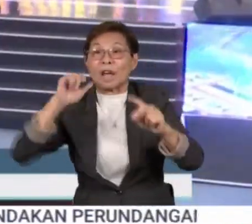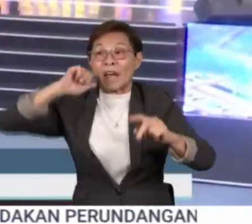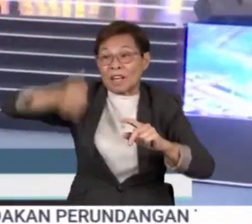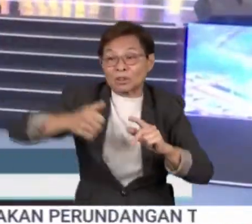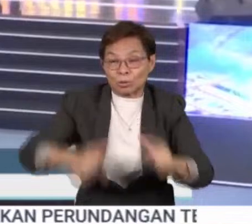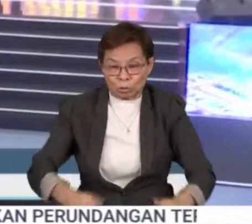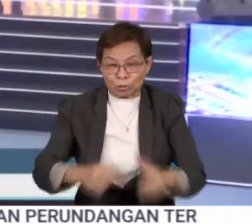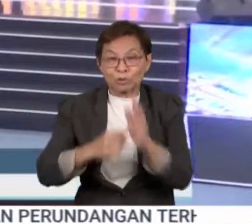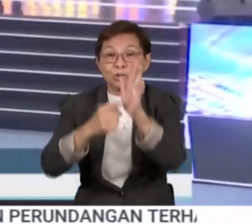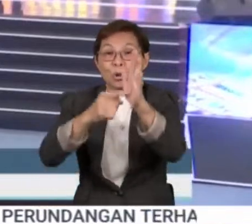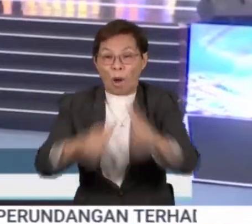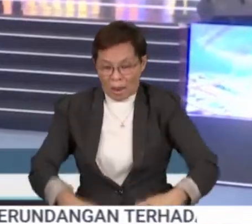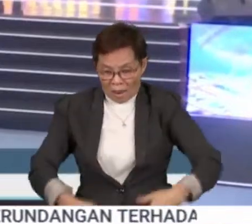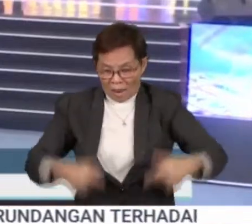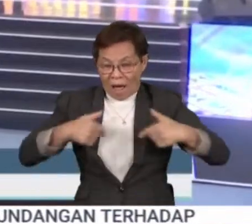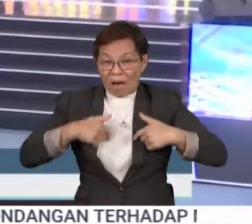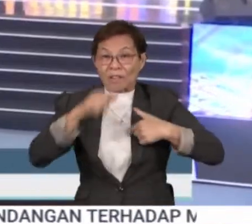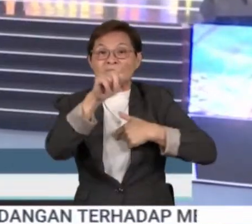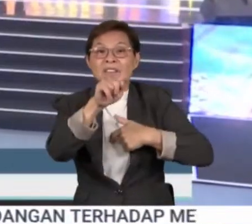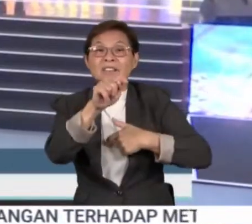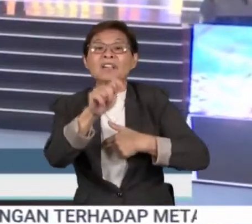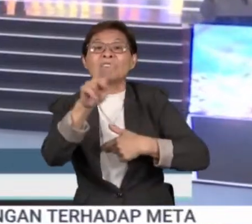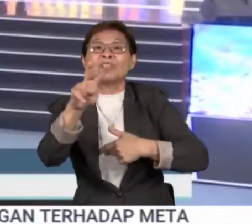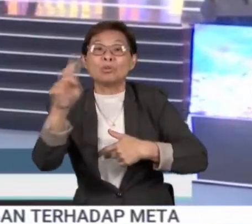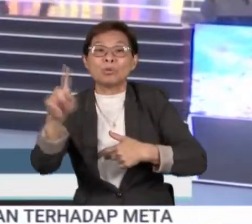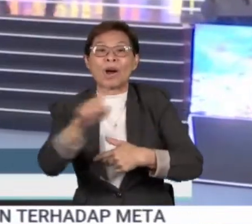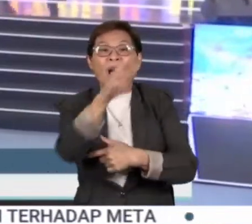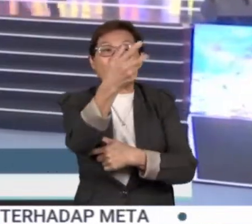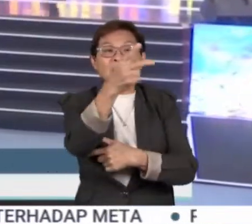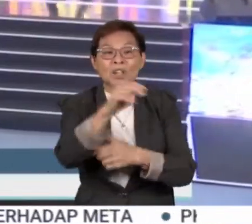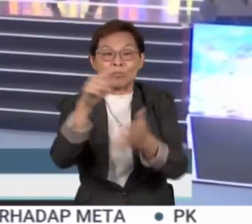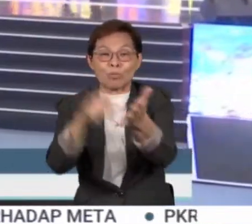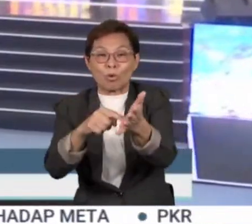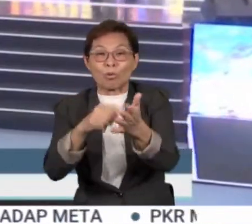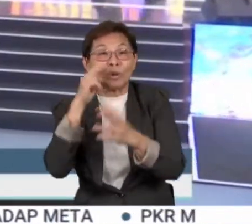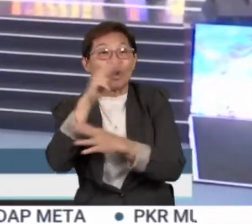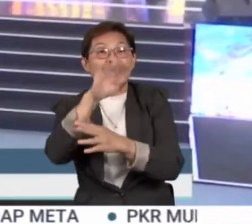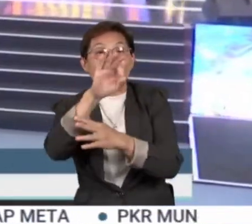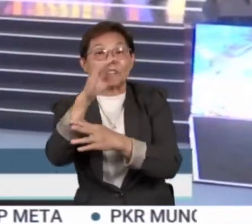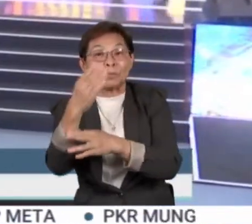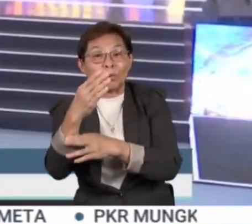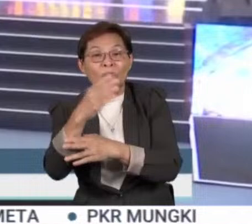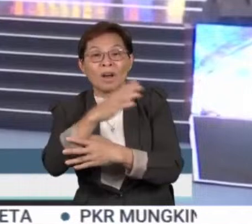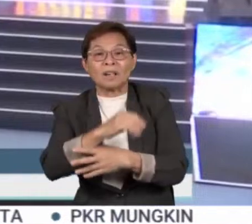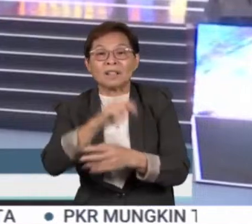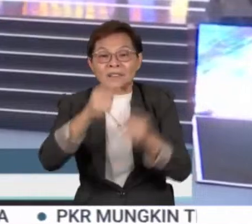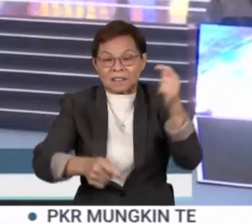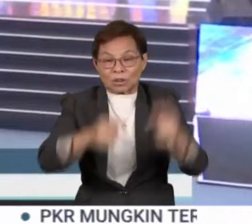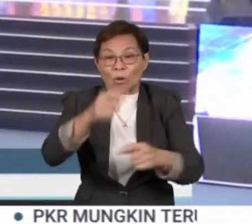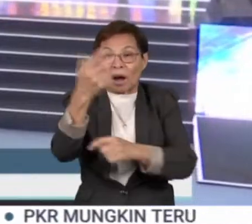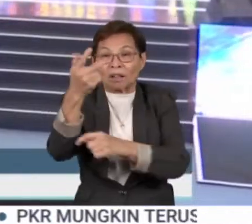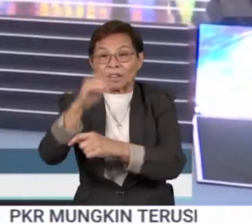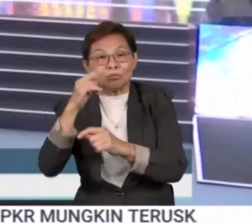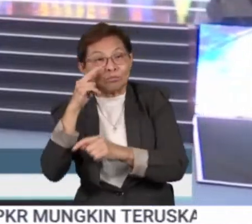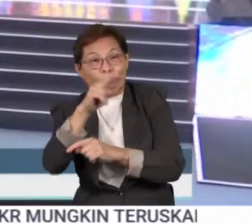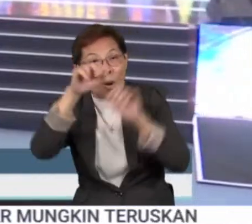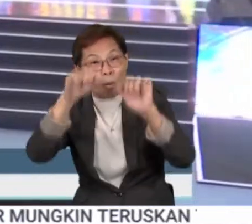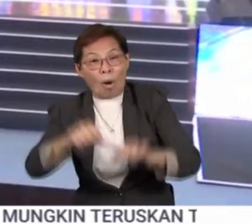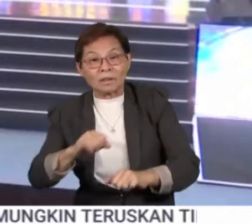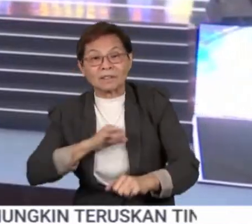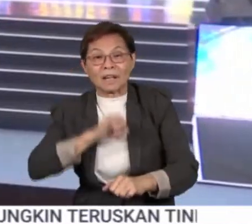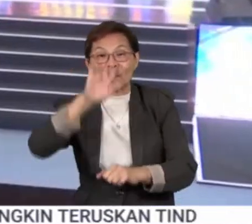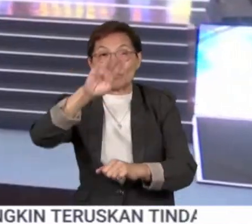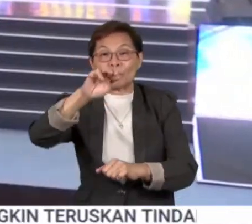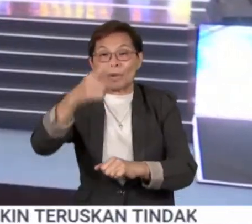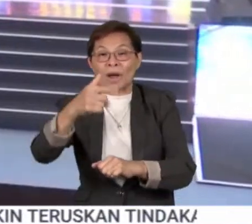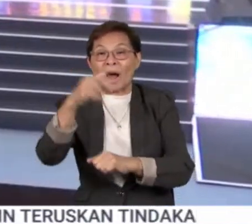disiarkan secara langsung di TV2 dan juga RTM Klik dan juga dapat disaksikan di Facebook dan juga TikTok RTM. Baik, saya Magdalena